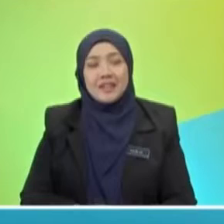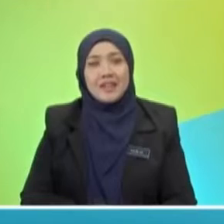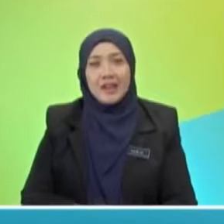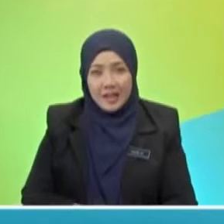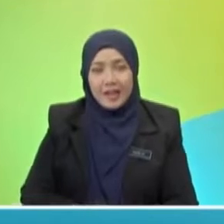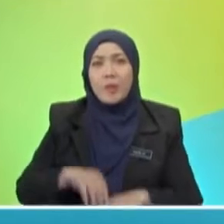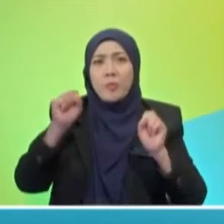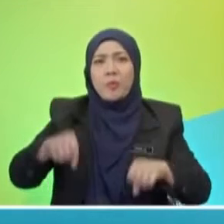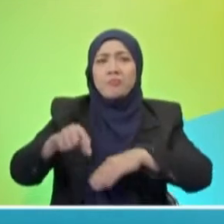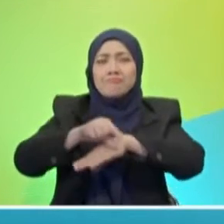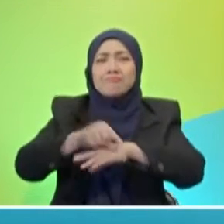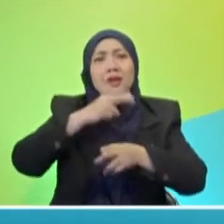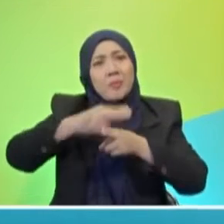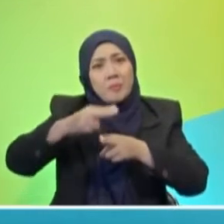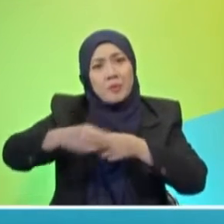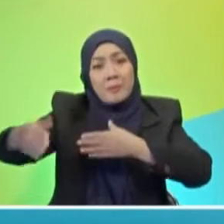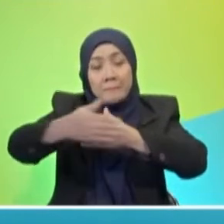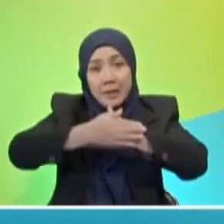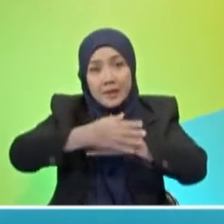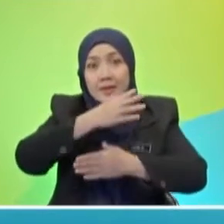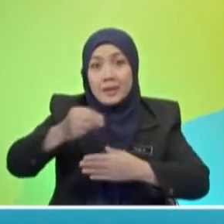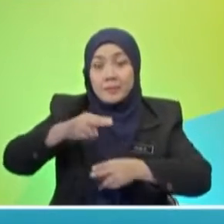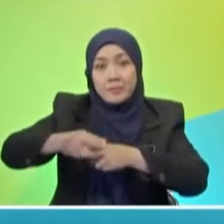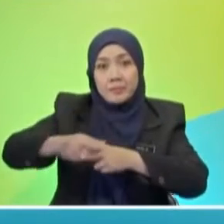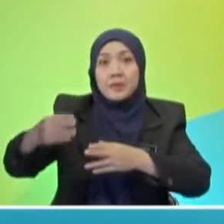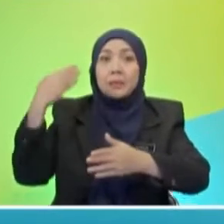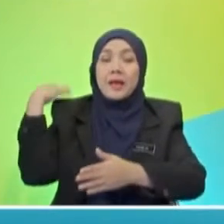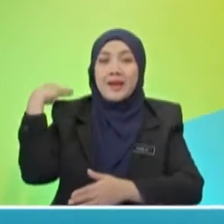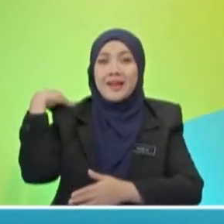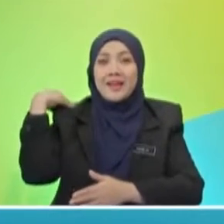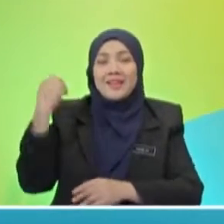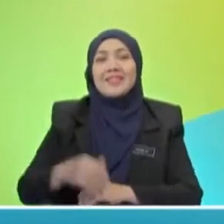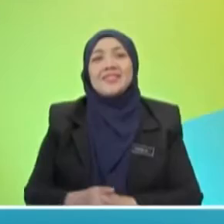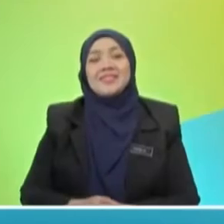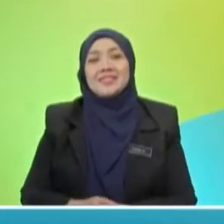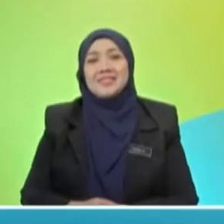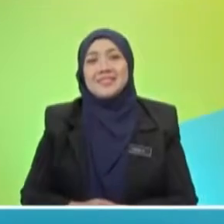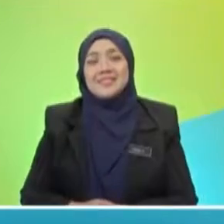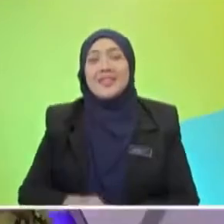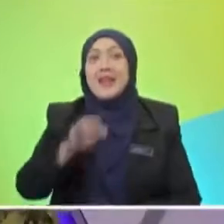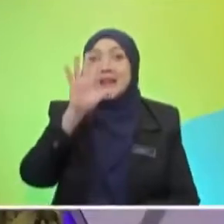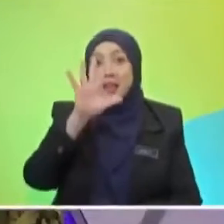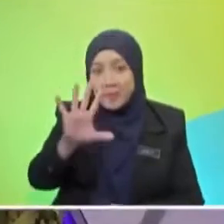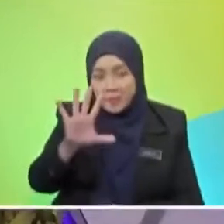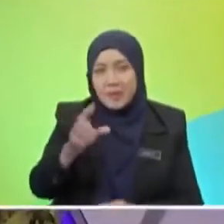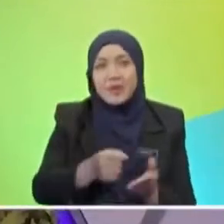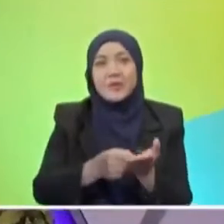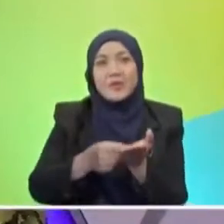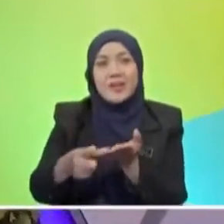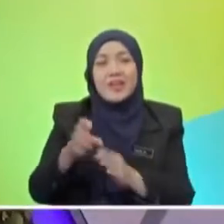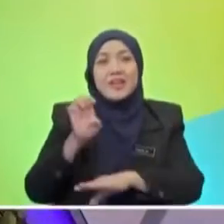potong depan. Aisyah guna kaedah potong depan. Jadi, saya beri 5 guli emas untuk